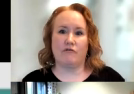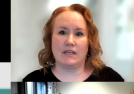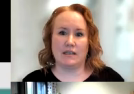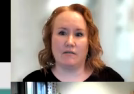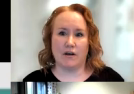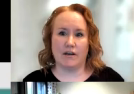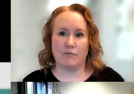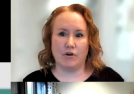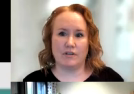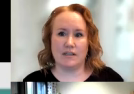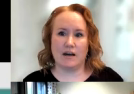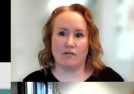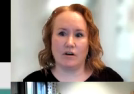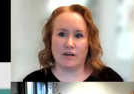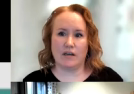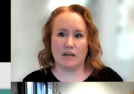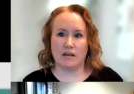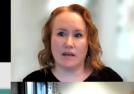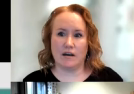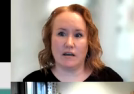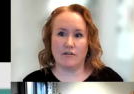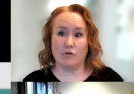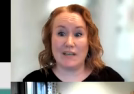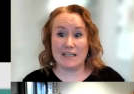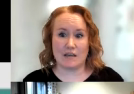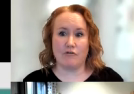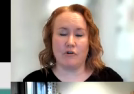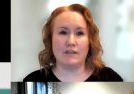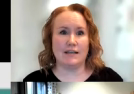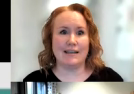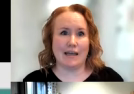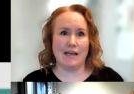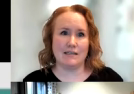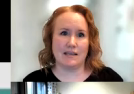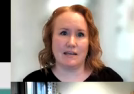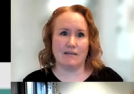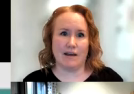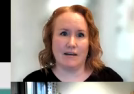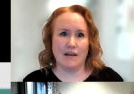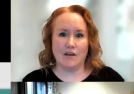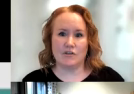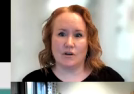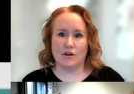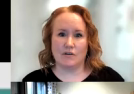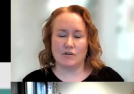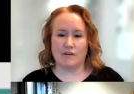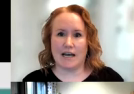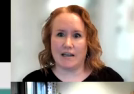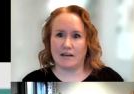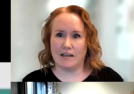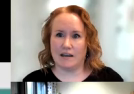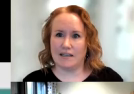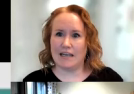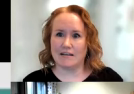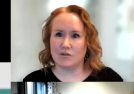nå, fordi det må gjøres en del avklaringer I juridisk I forhold til tilgjengelighetsdirektivet. Så det var